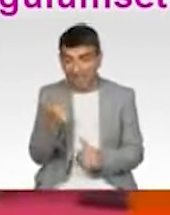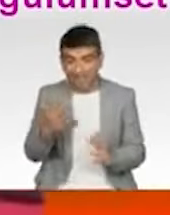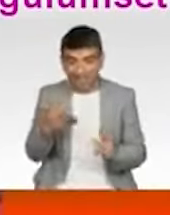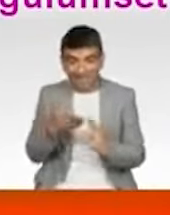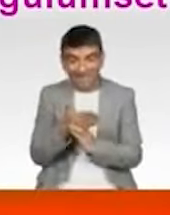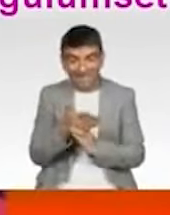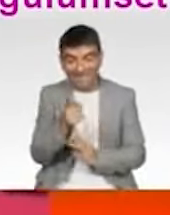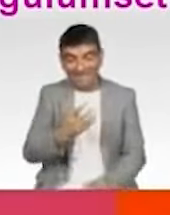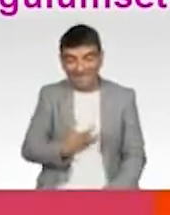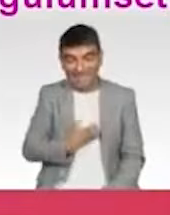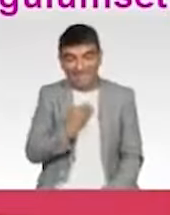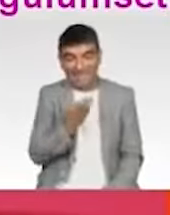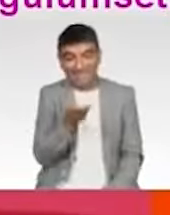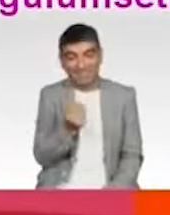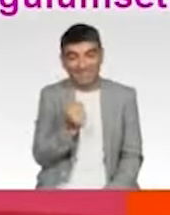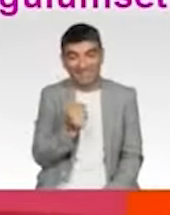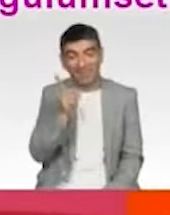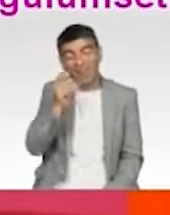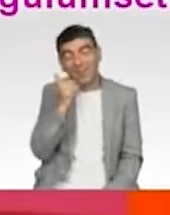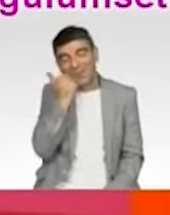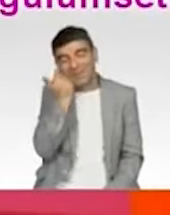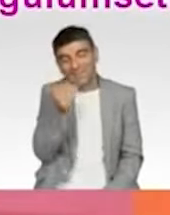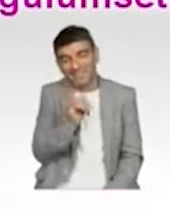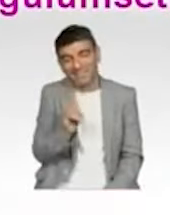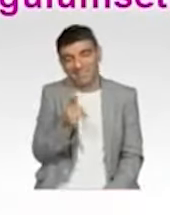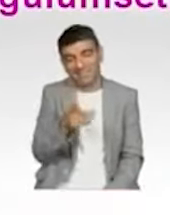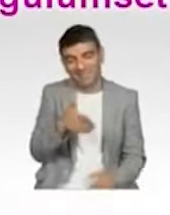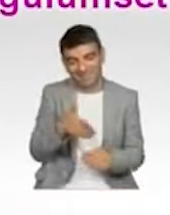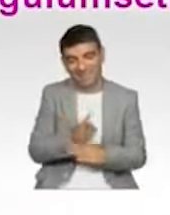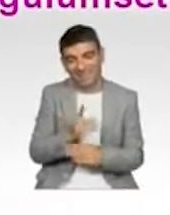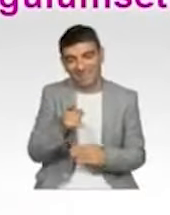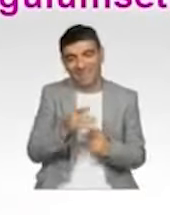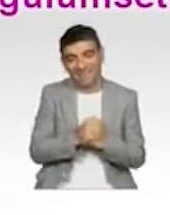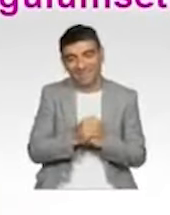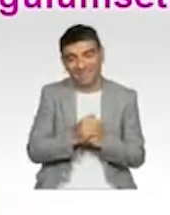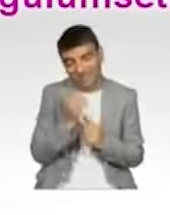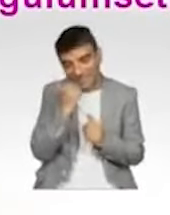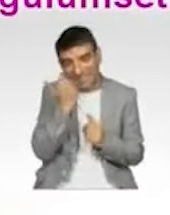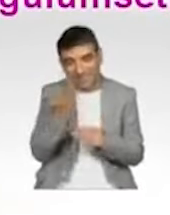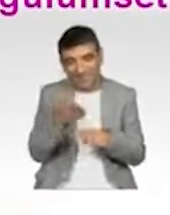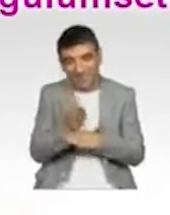Hemen girdi duyguya. Ya onlara da yazık ya. Yok. Yazık olmaz. Yok gerçekten onlara yazık.